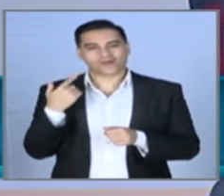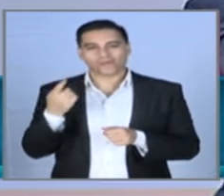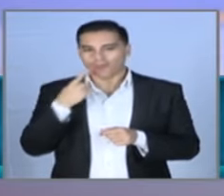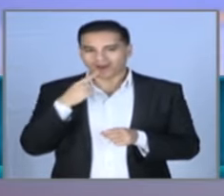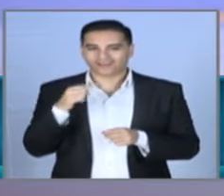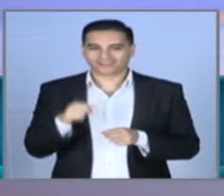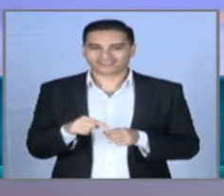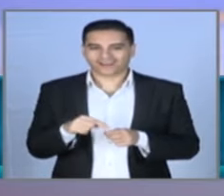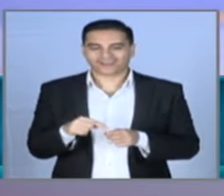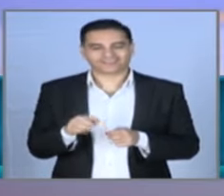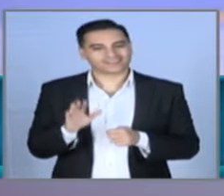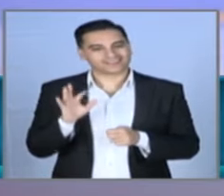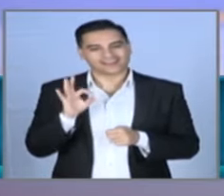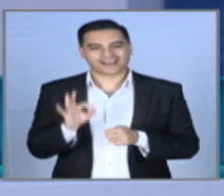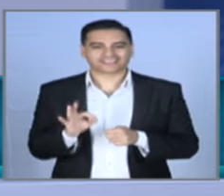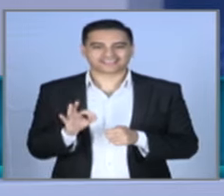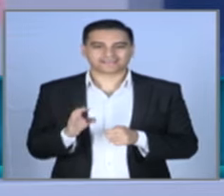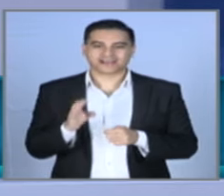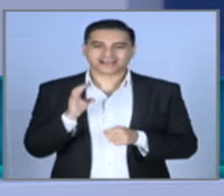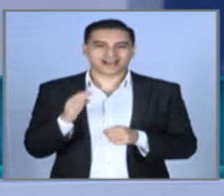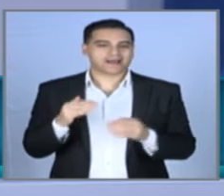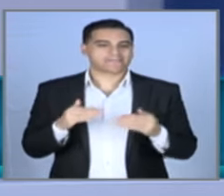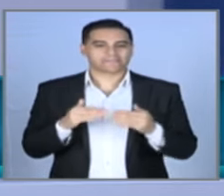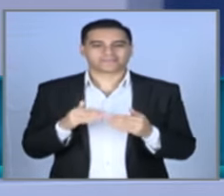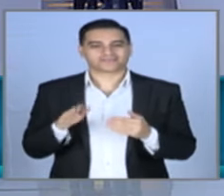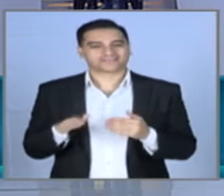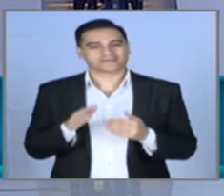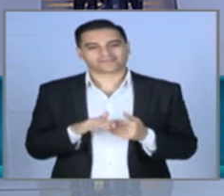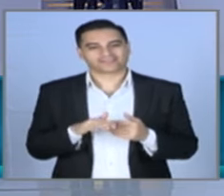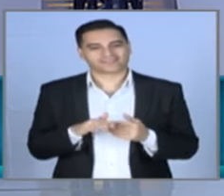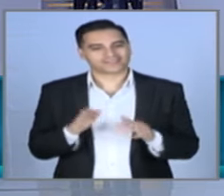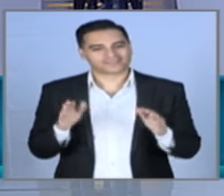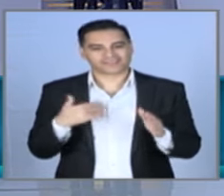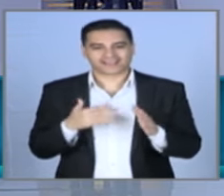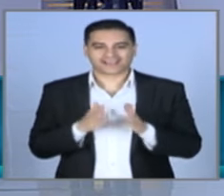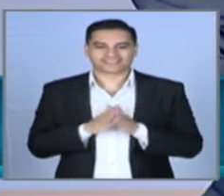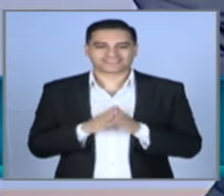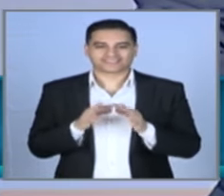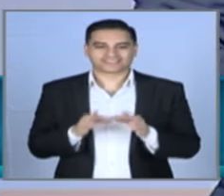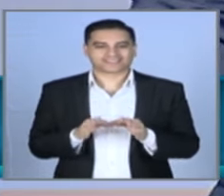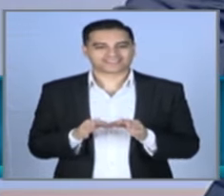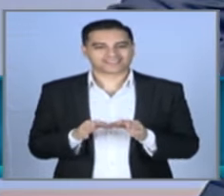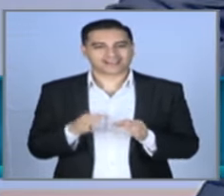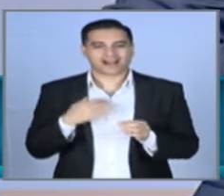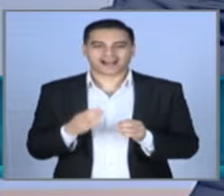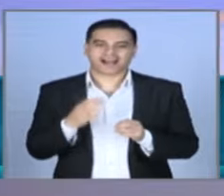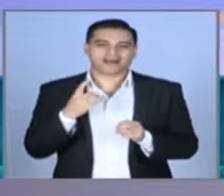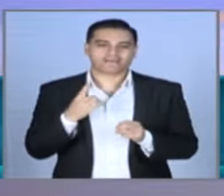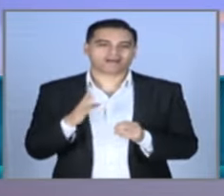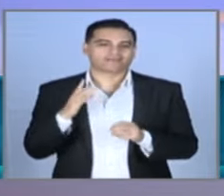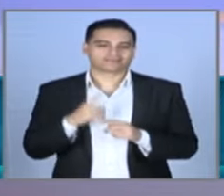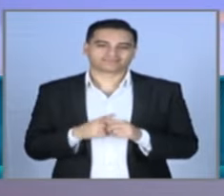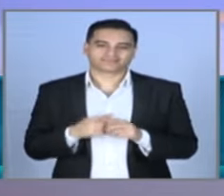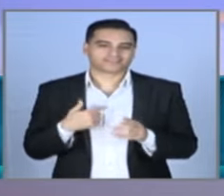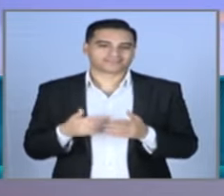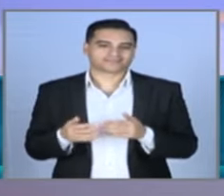قالت النهاردة لازم الإجابة تبقى بالظبط مظبوط. للأسف الشديد أنا خدت منك إجابة غلط. دي